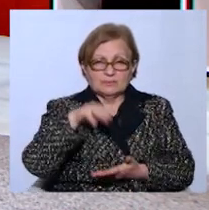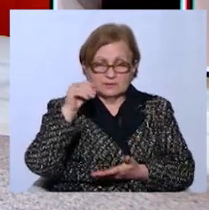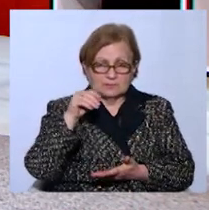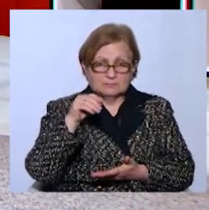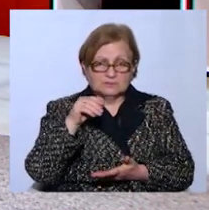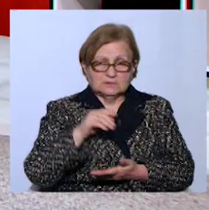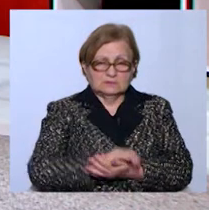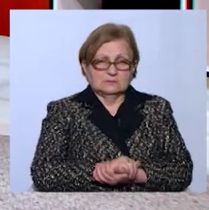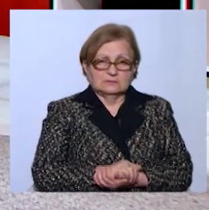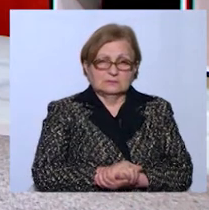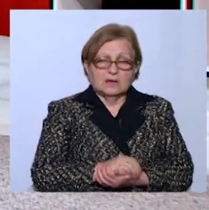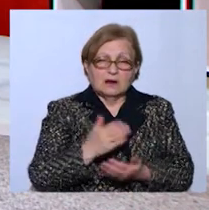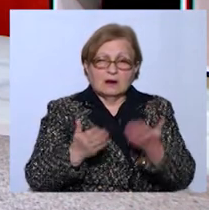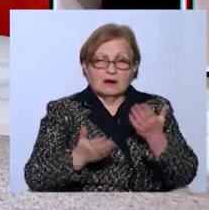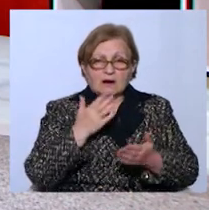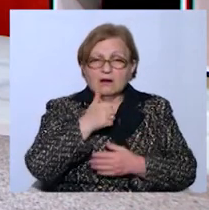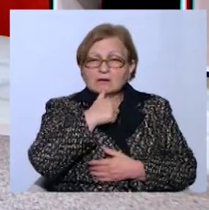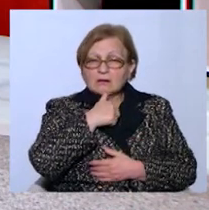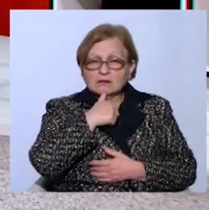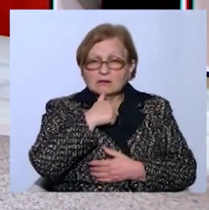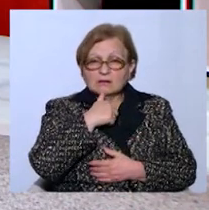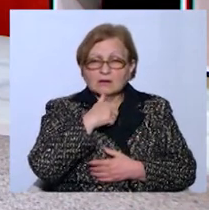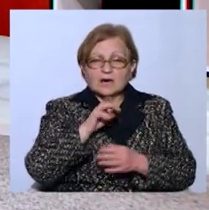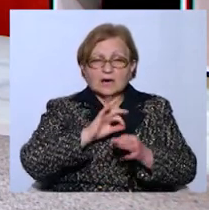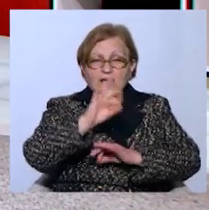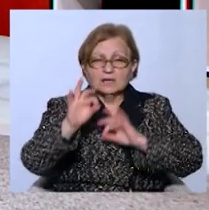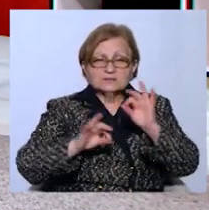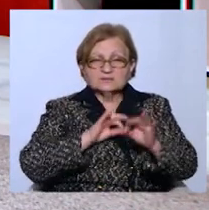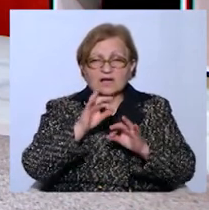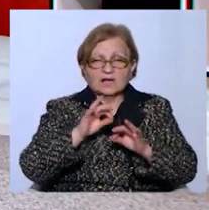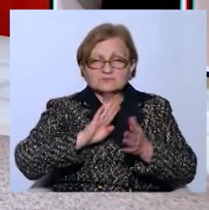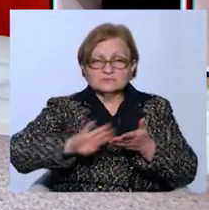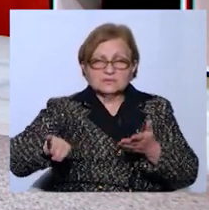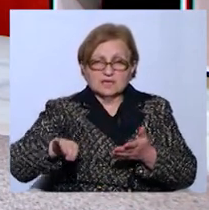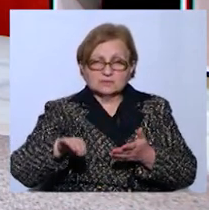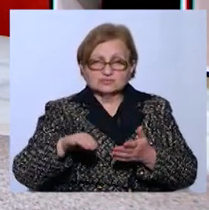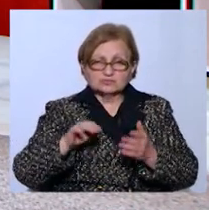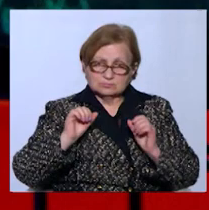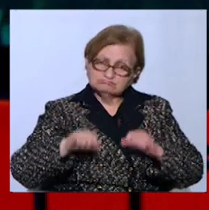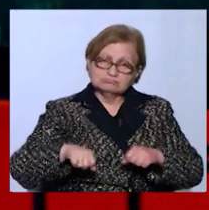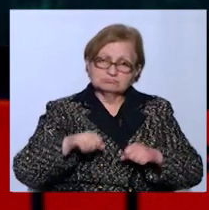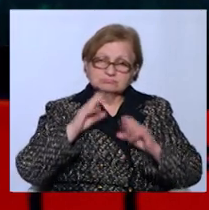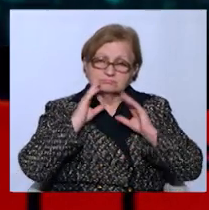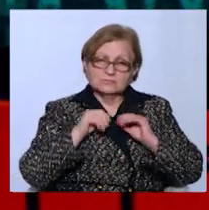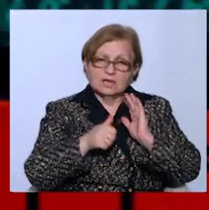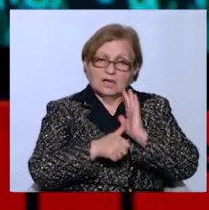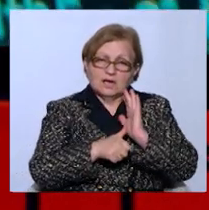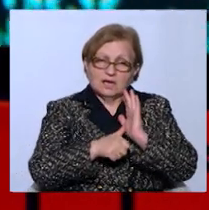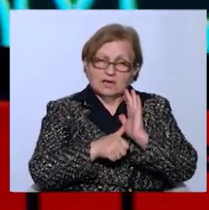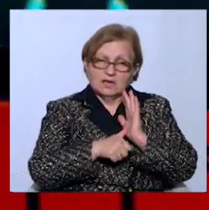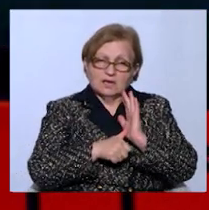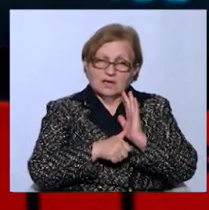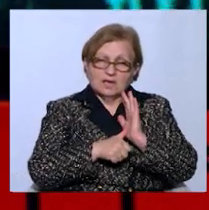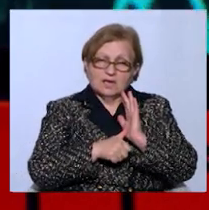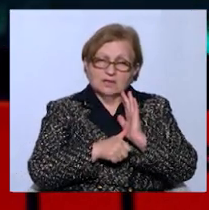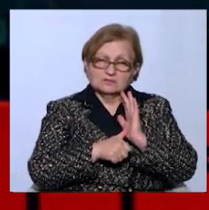მოდი სადოთ დახაზვის გარეშე თუ მოვახერხებთ, სავარაუდოდ ექვსკუთხა პირამიდაზე,